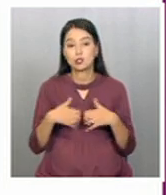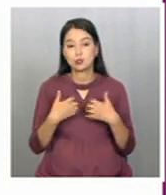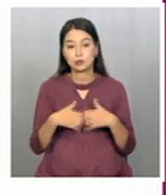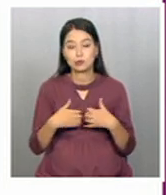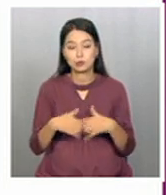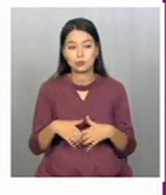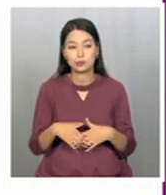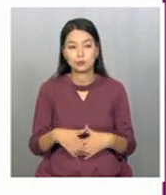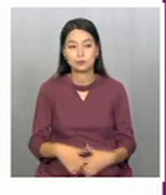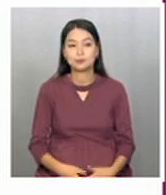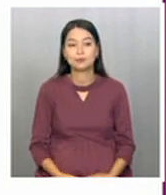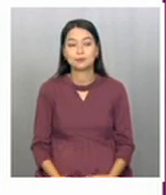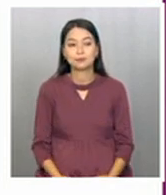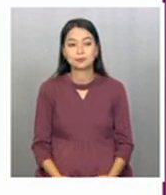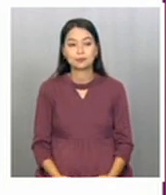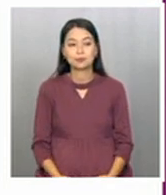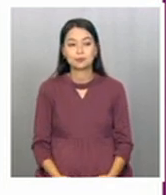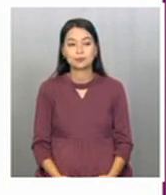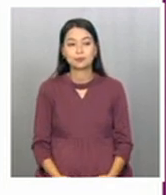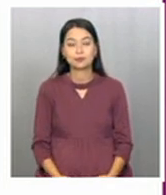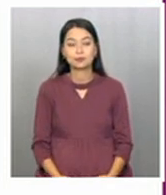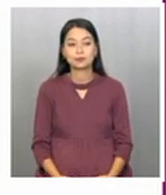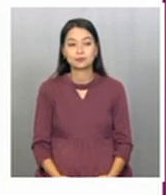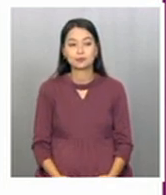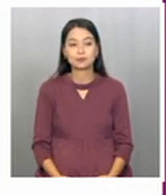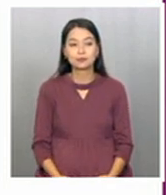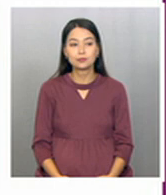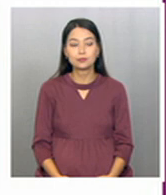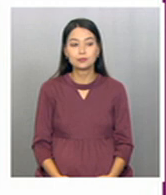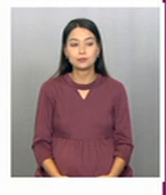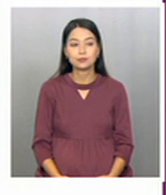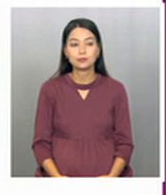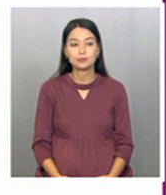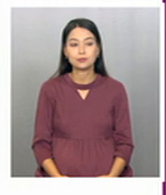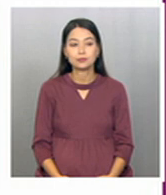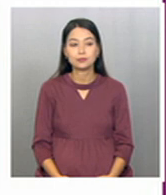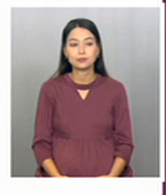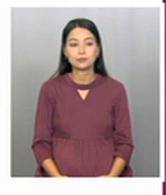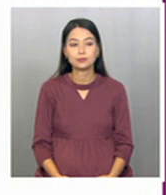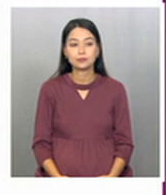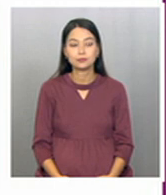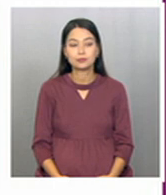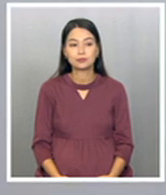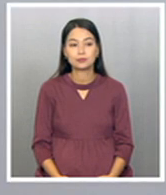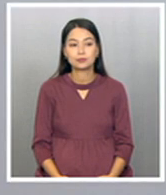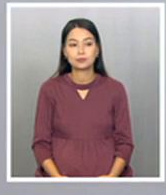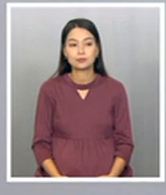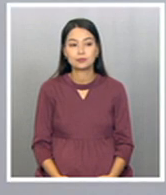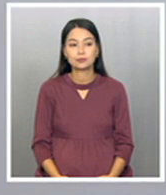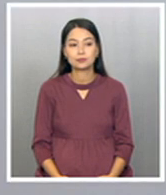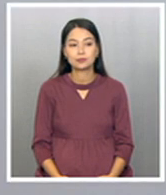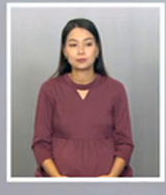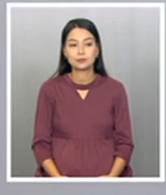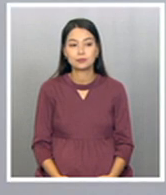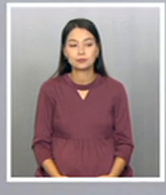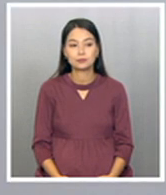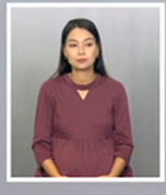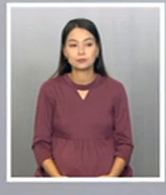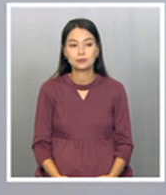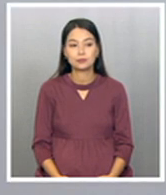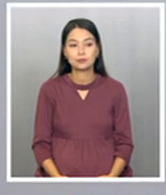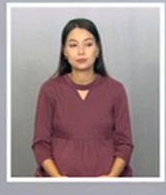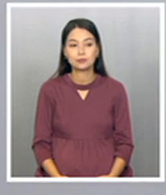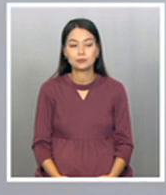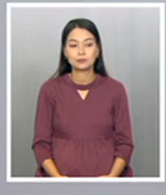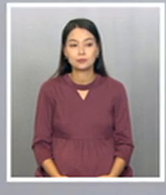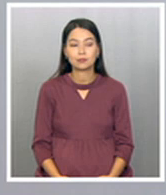y-і 4-ке тең. Ал берілген нүктеміз ол бастапқы берілген нүкте ретінде алға болады екен. Демек,